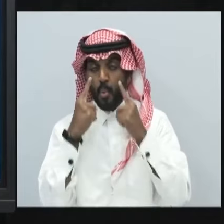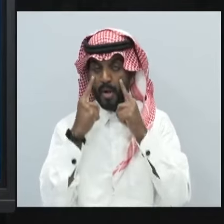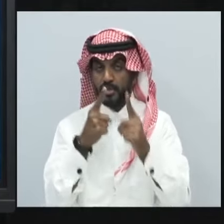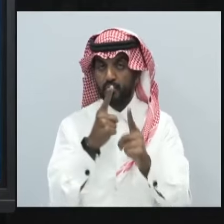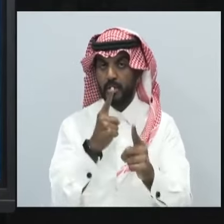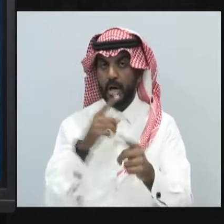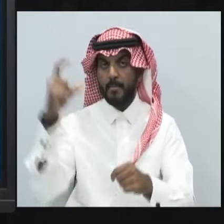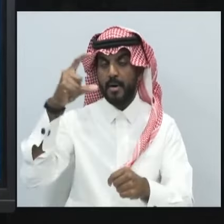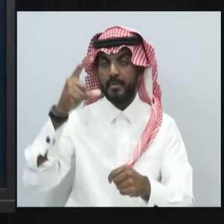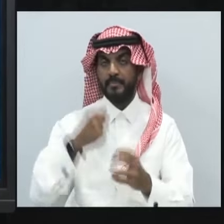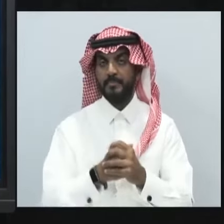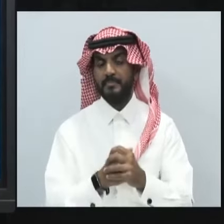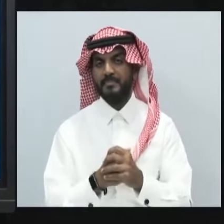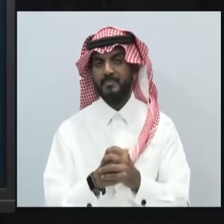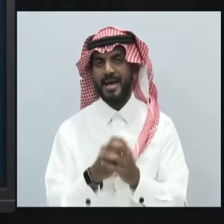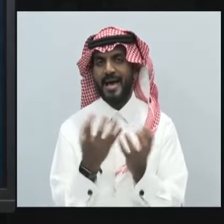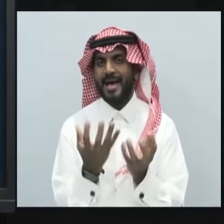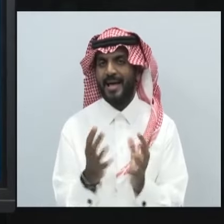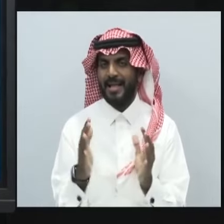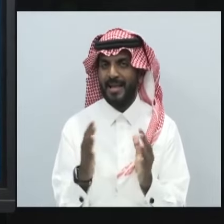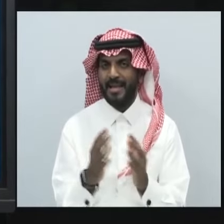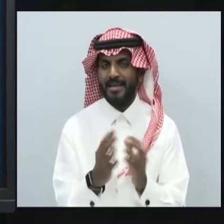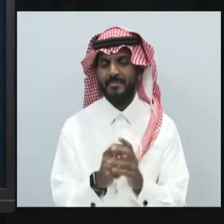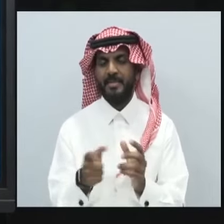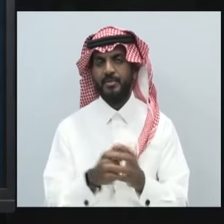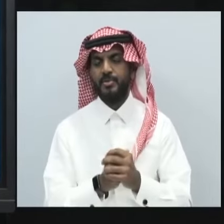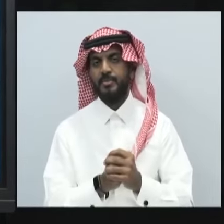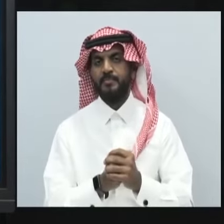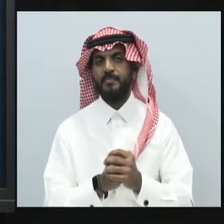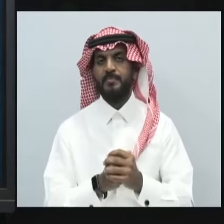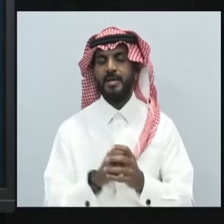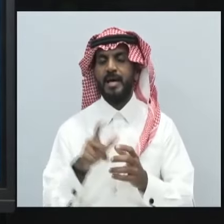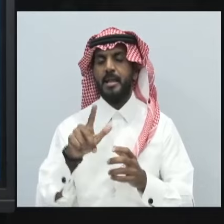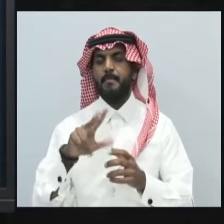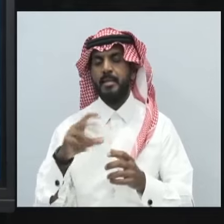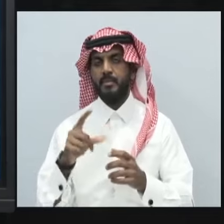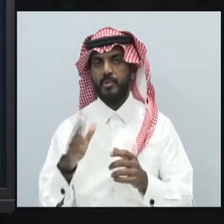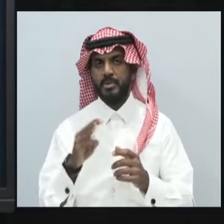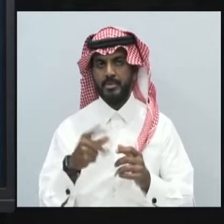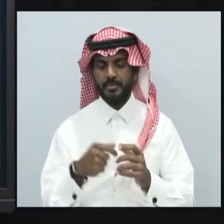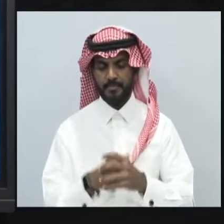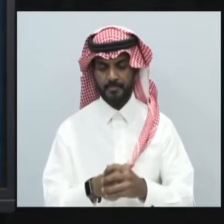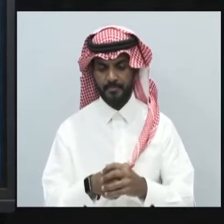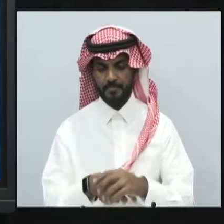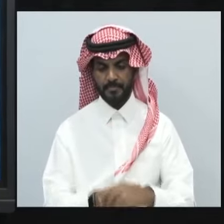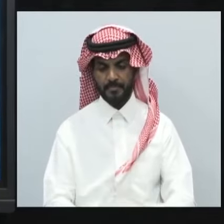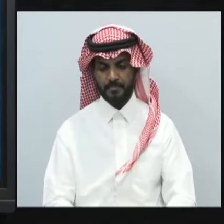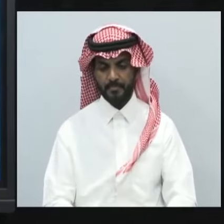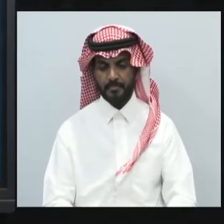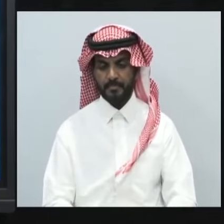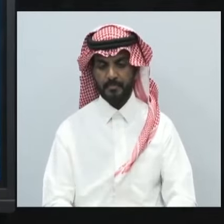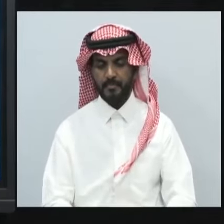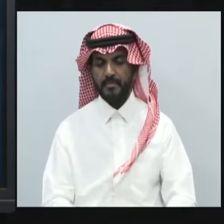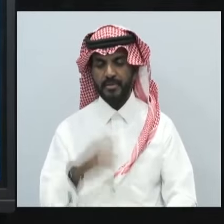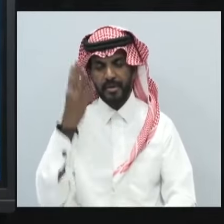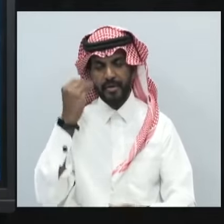تكون الجاذبيه اقل فبالتالي تحدث هذه الظاهره وهي ظاهره المد والجزر دعونا نتعرف على الخصائص